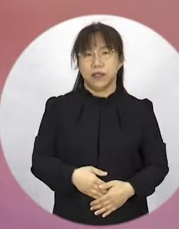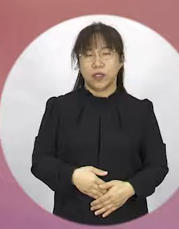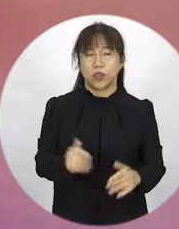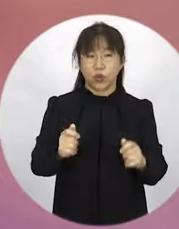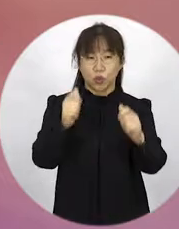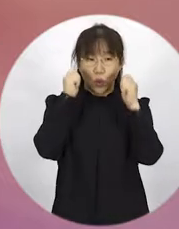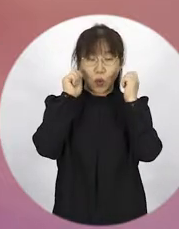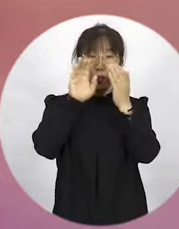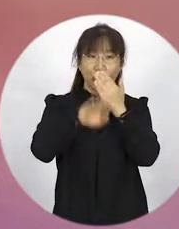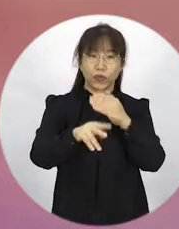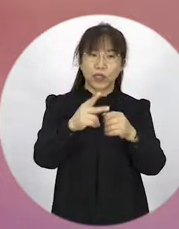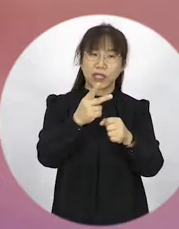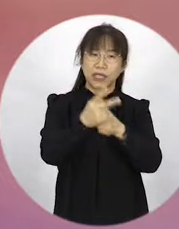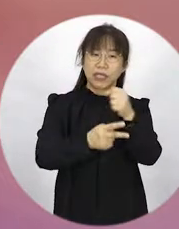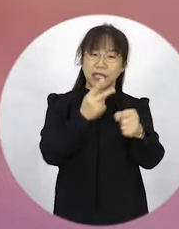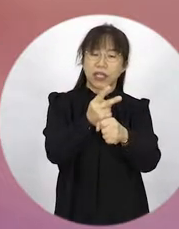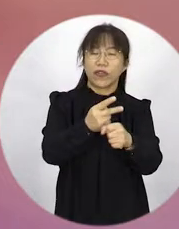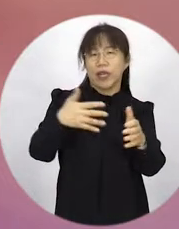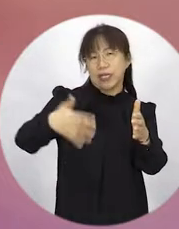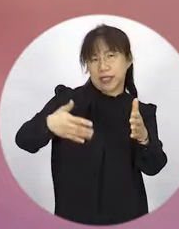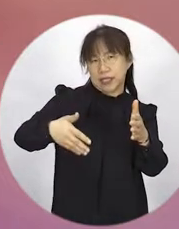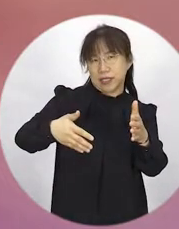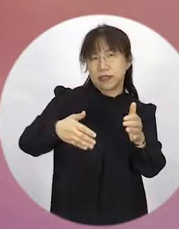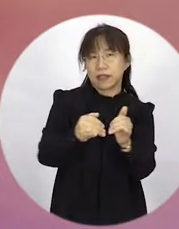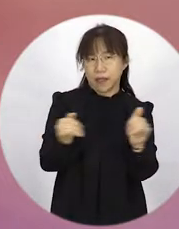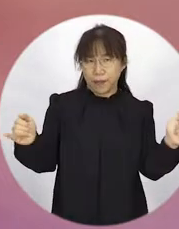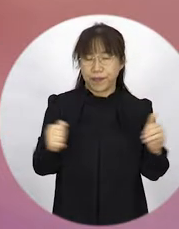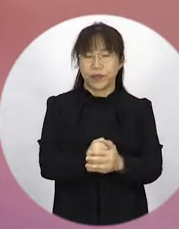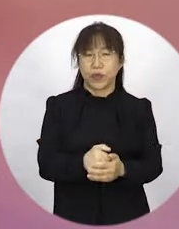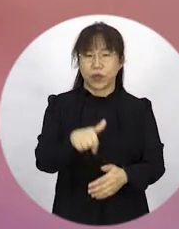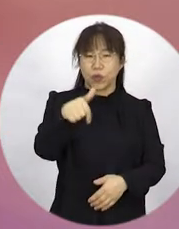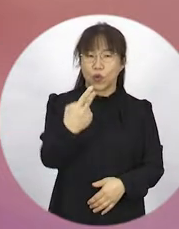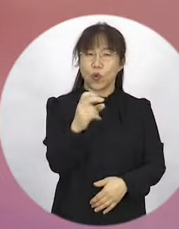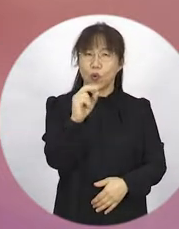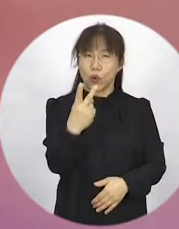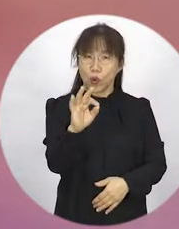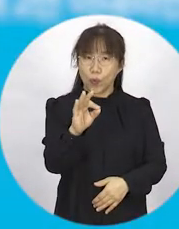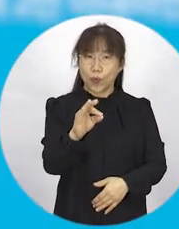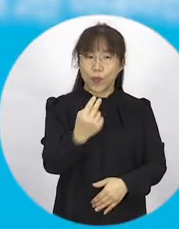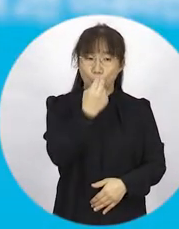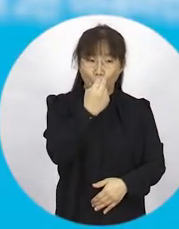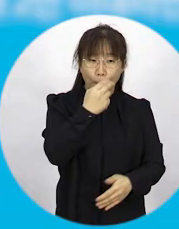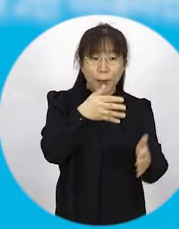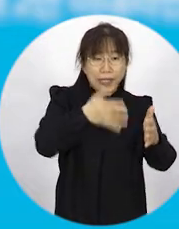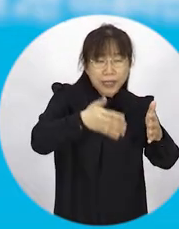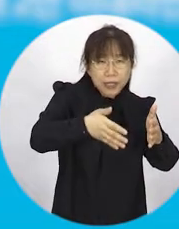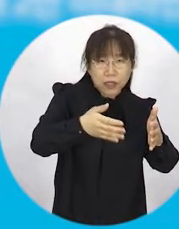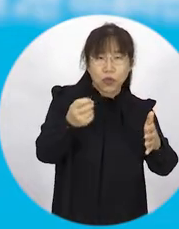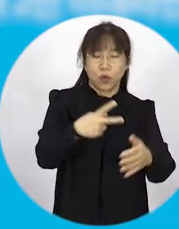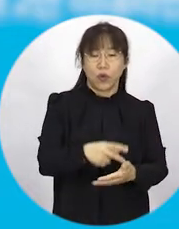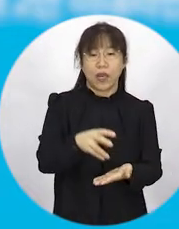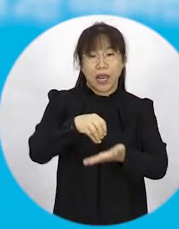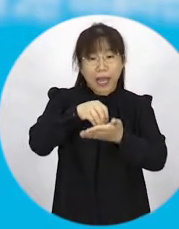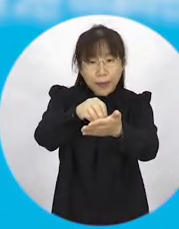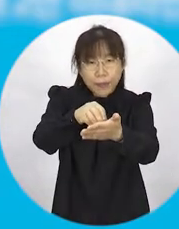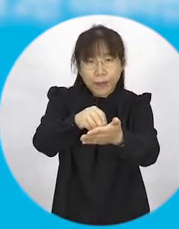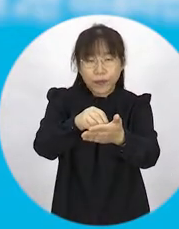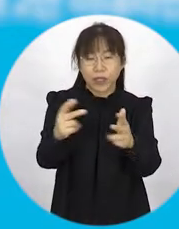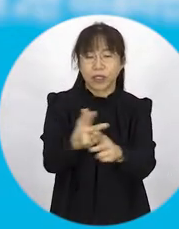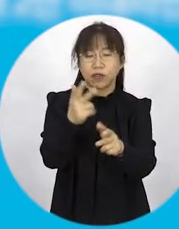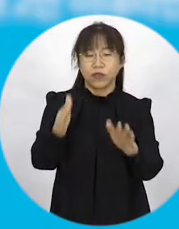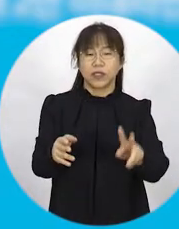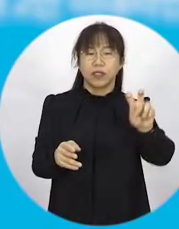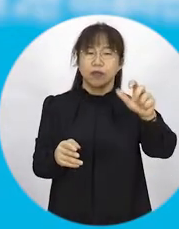최종학력 졸업 후 2년이 지나지 않은 미취업자입니다. 또 고용보험에 가입되어 있지 않거나 가입되어 있더라도